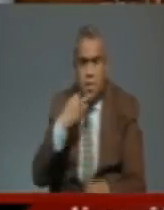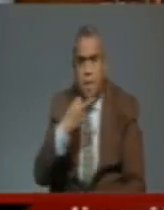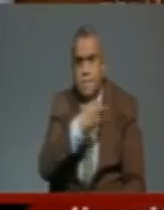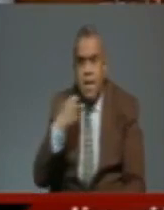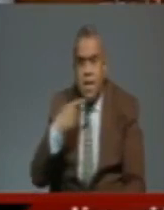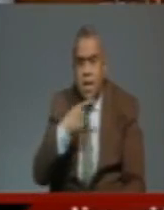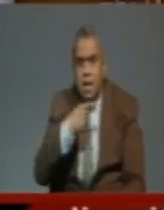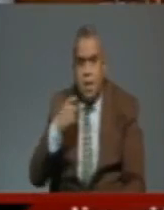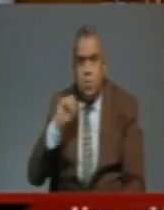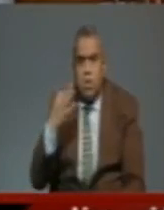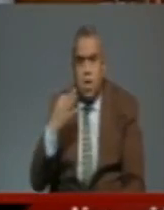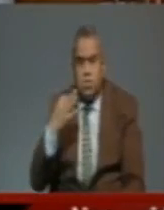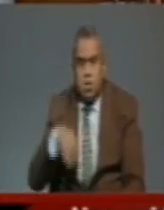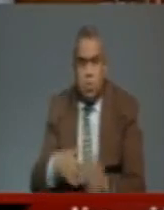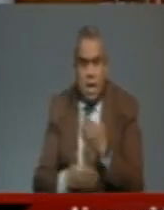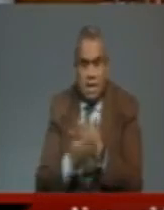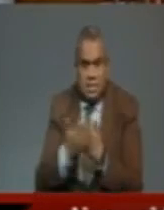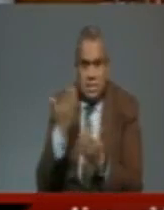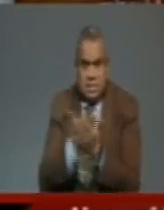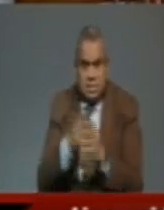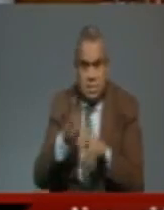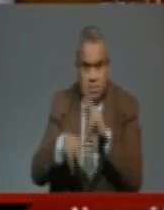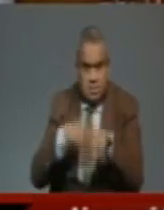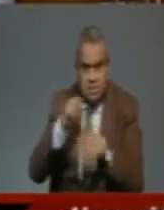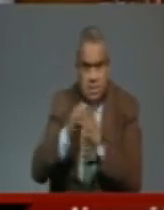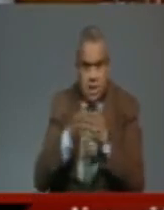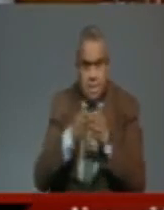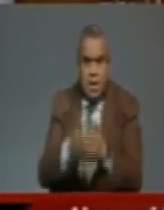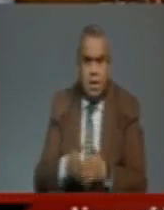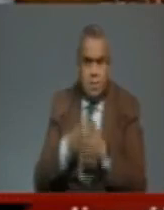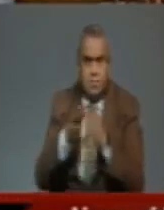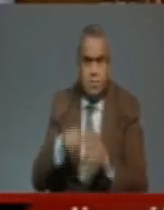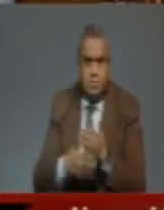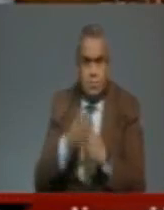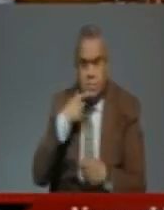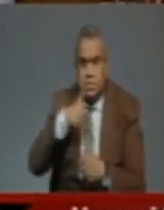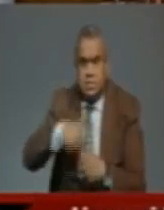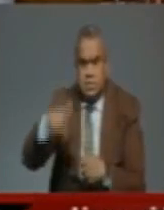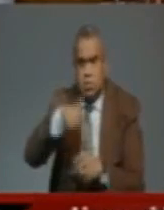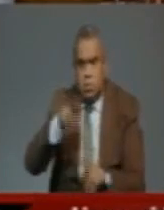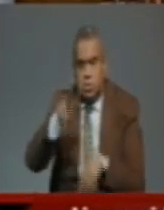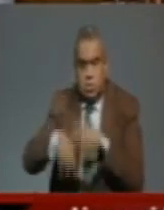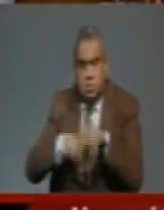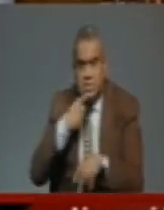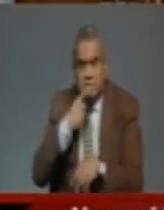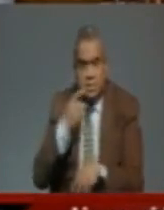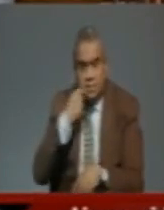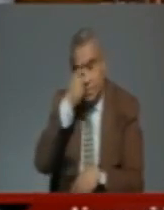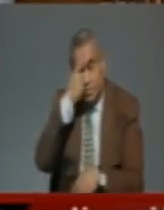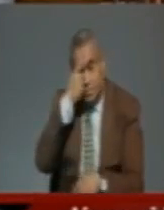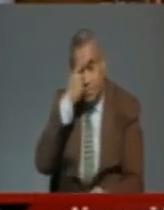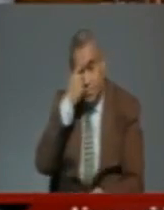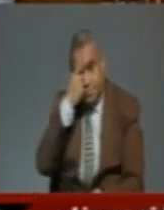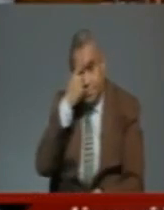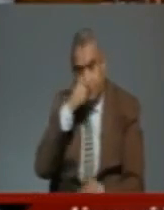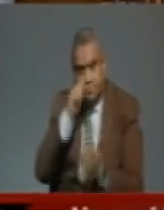عندنا شركه واحده فيها تقريبا 26 مركب اتصفت السنه اللي فاتت تقريبا، فكان لازم